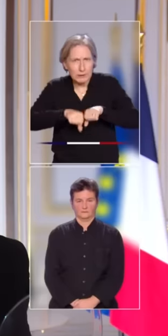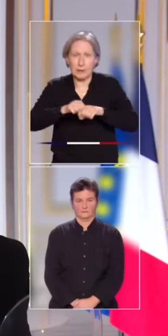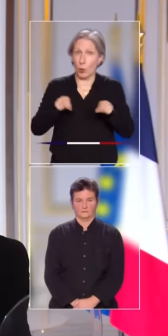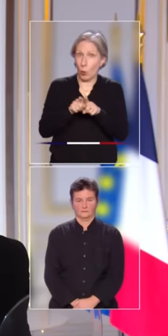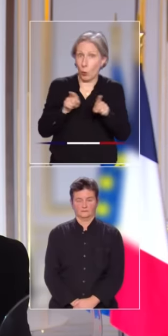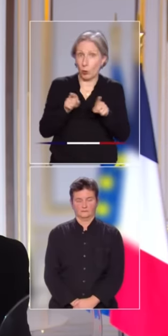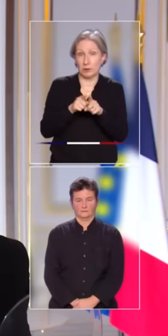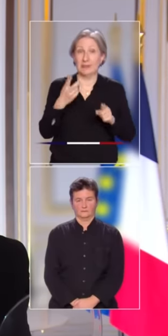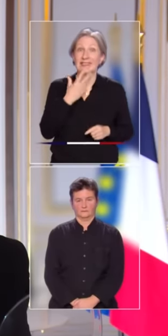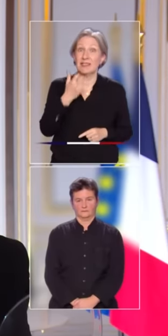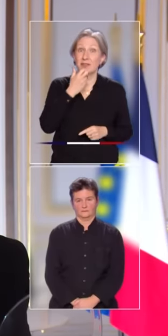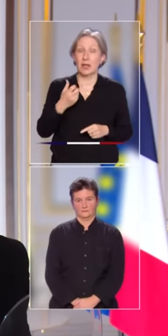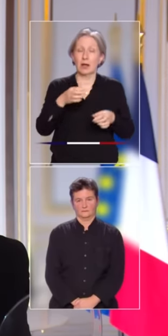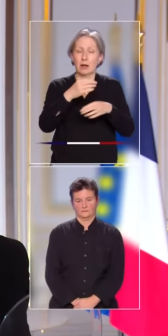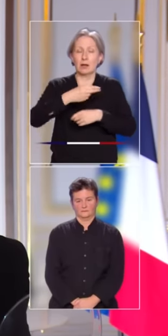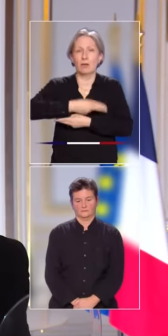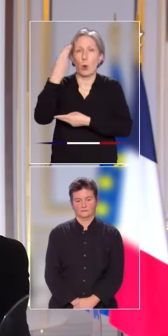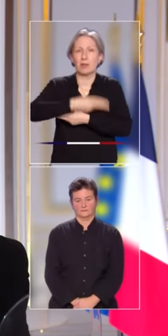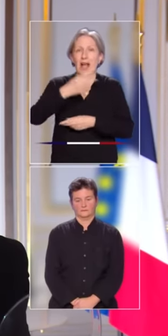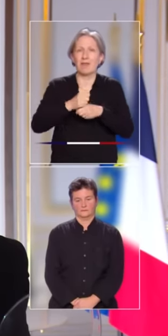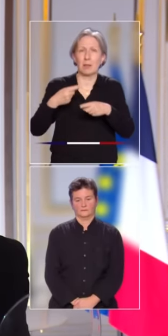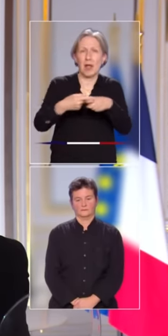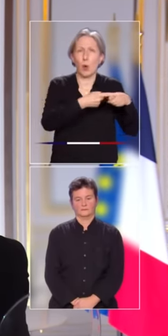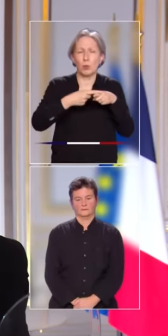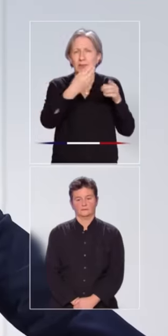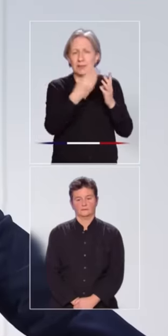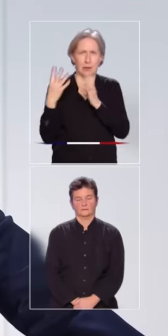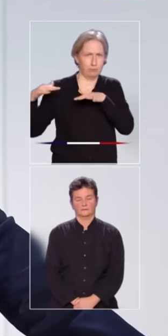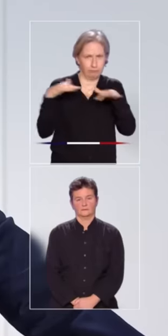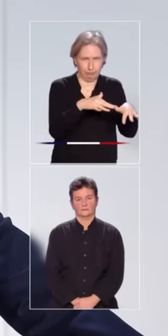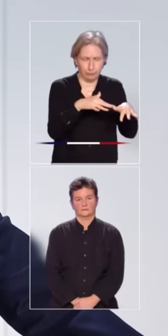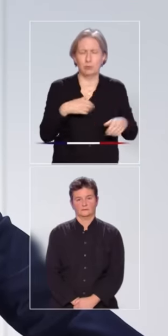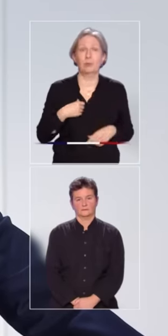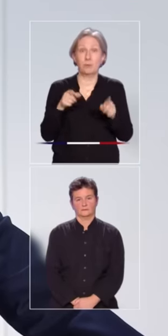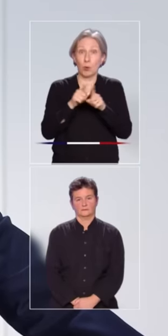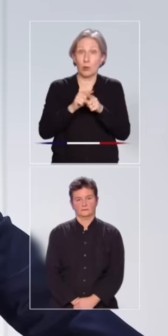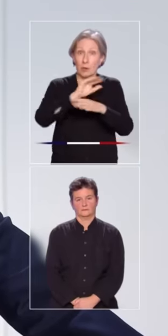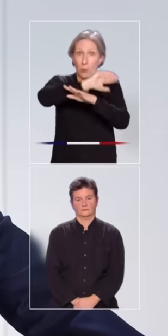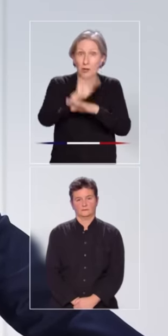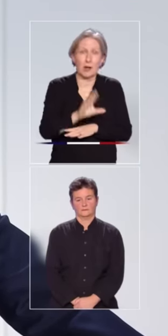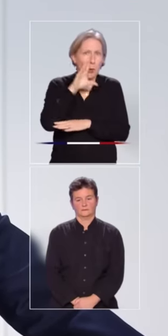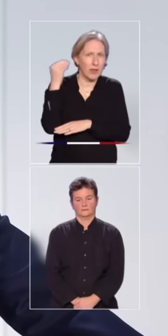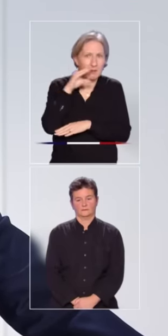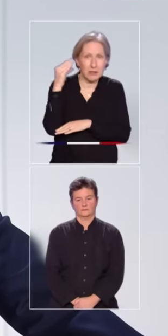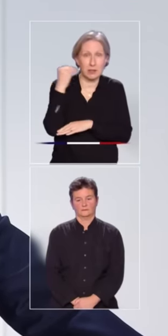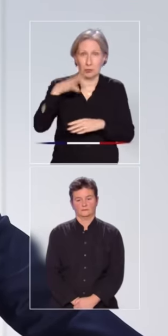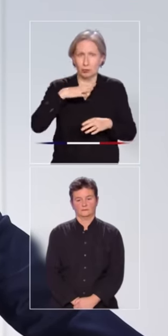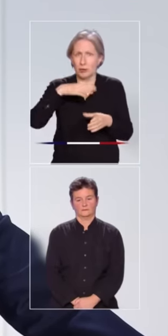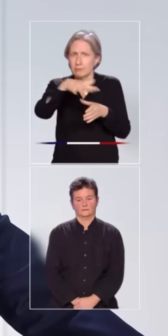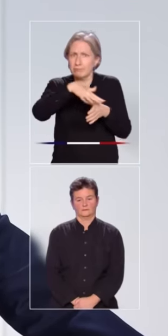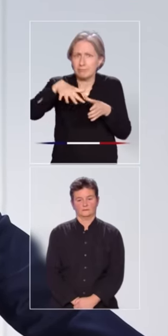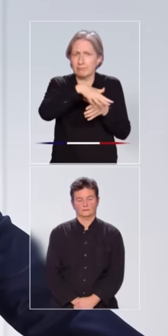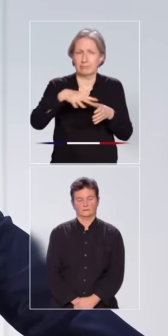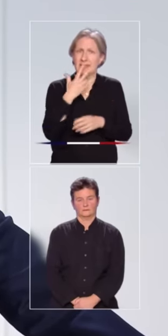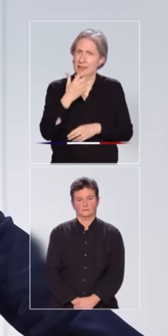déployer des forces civiles à la frontière avec la Biélorussie, protéger la frontière avec la Moldavie, là aussi avec des forces civiles,